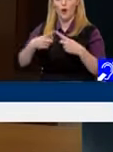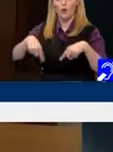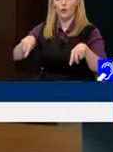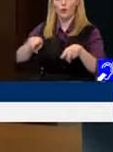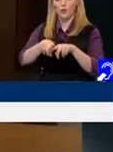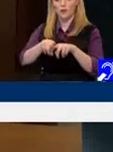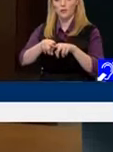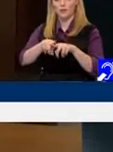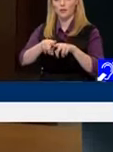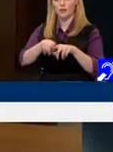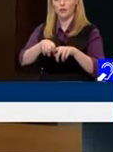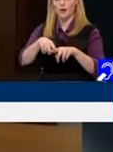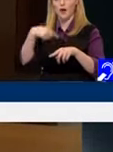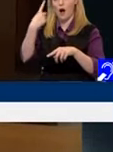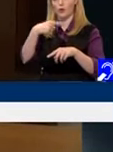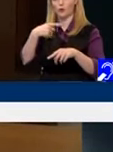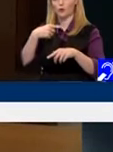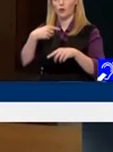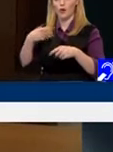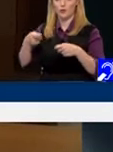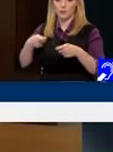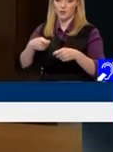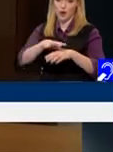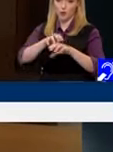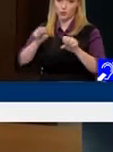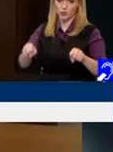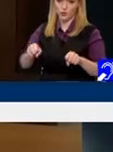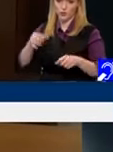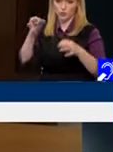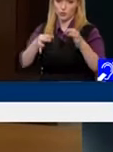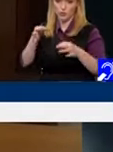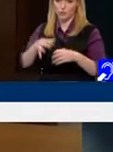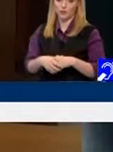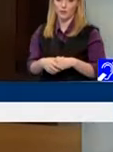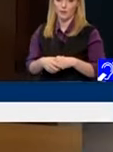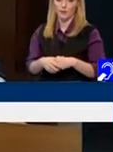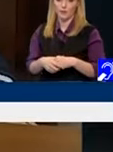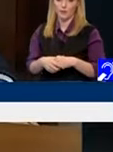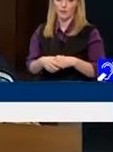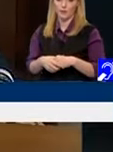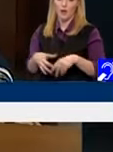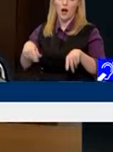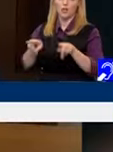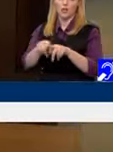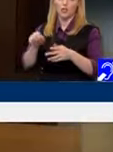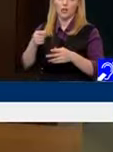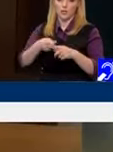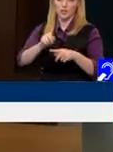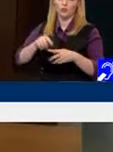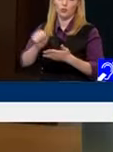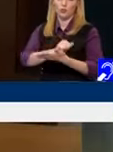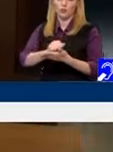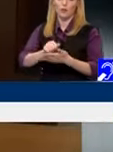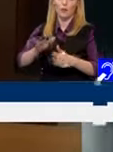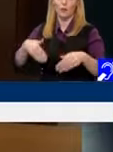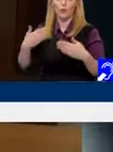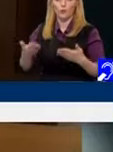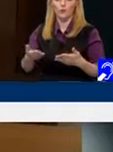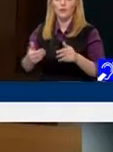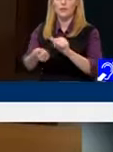organelor de autoadministrare a autorității judecătorești. De asemenea, acest document